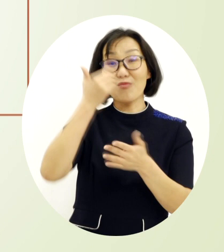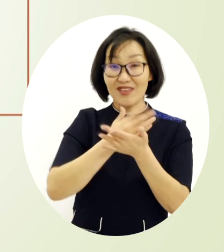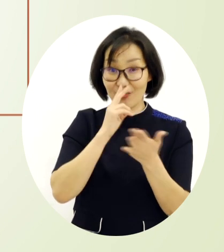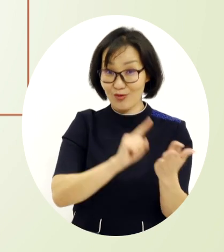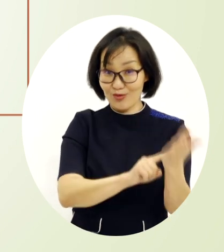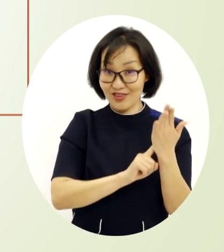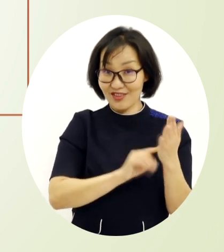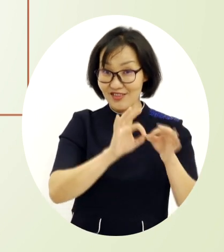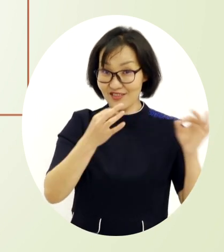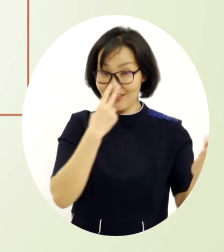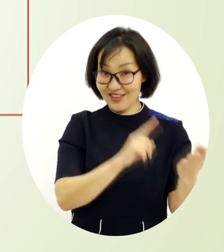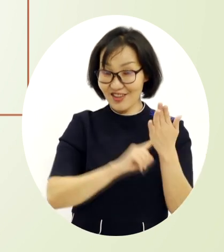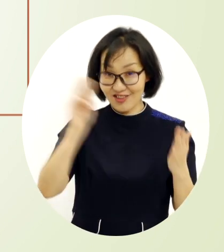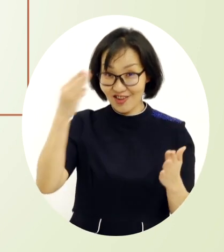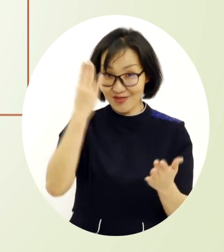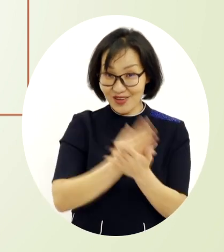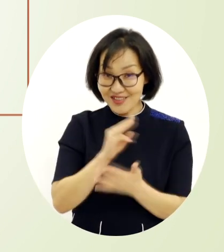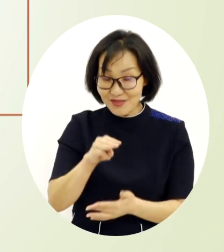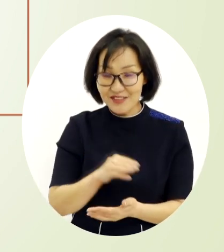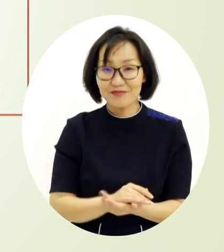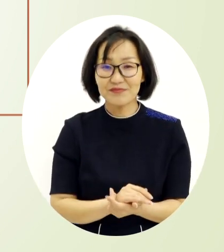мэдлээ. За, одоо бүгдээрээ